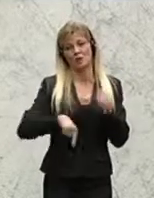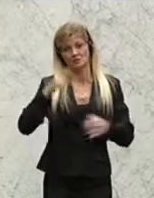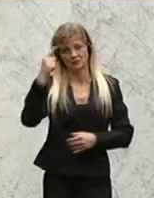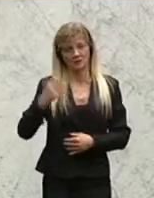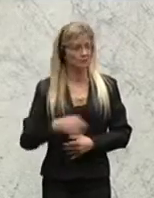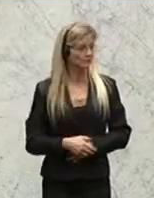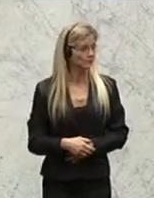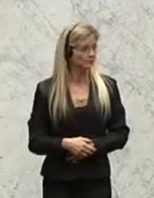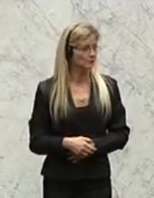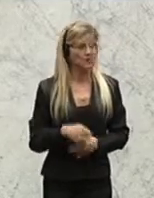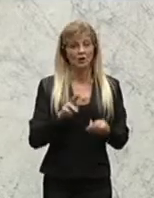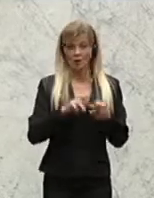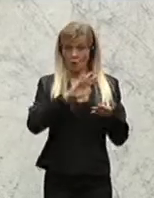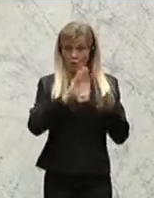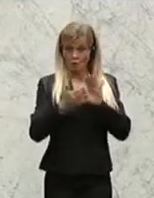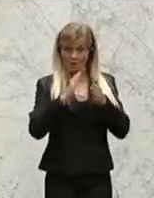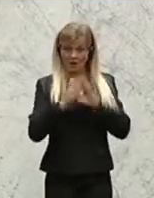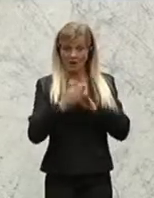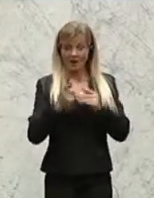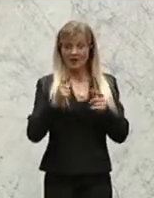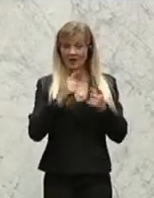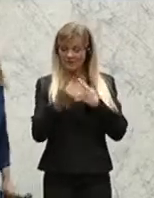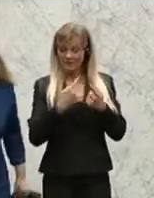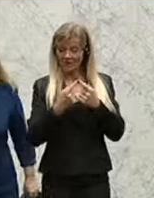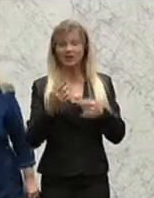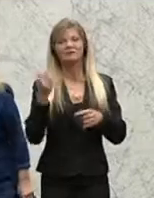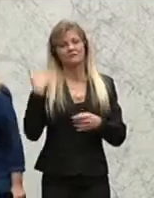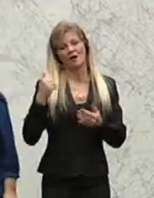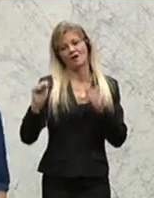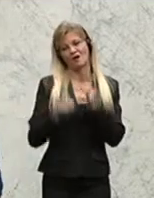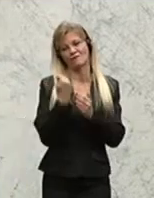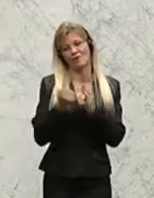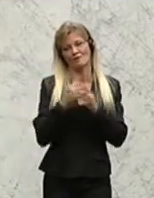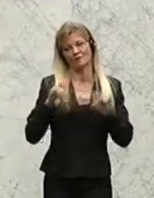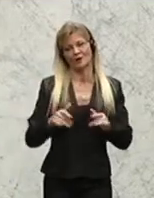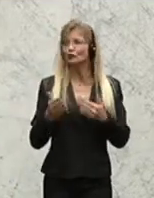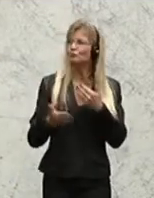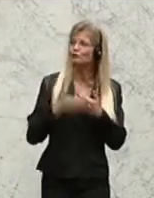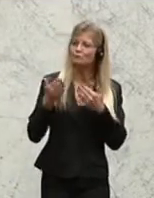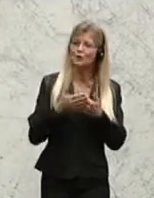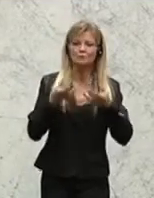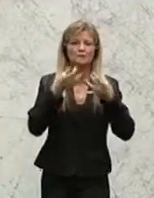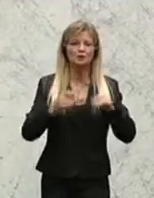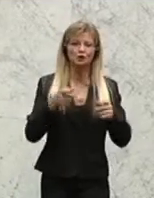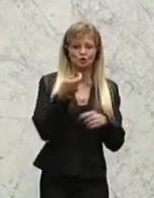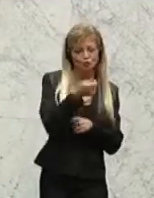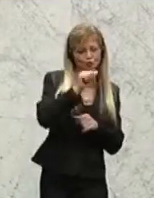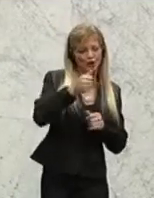krisensicheren Umlageverfahrens wurden Reformen umgesetzt, beispielsweise die